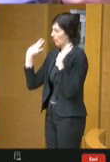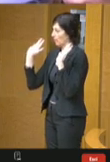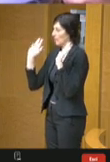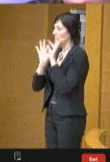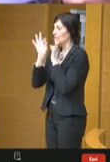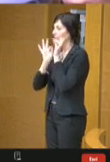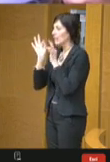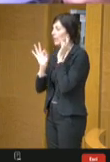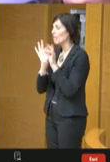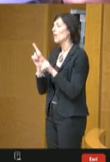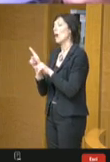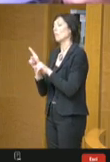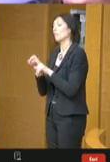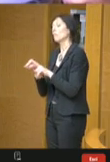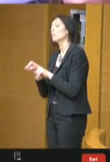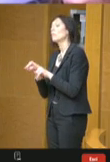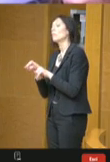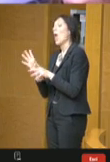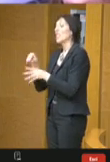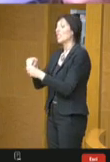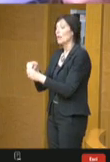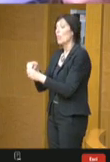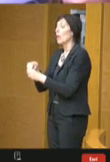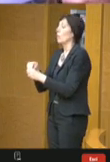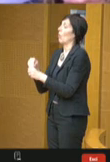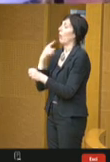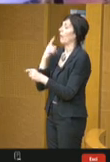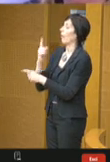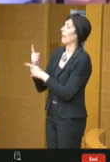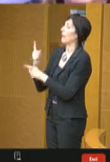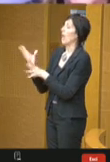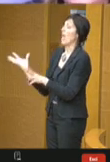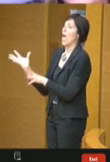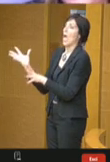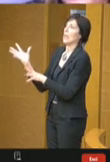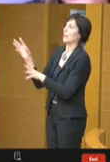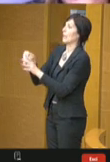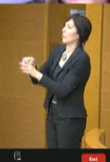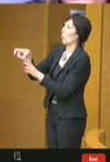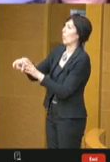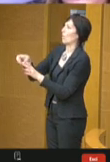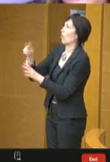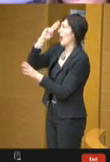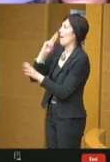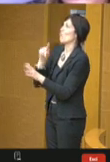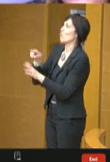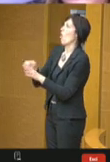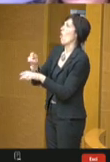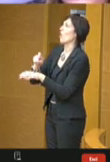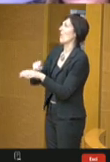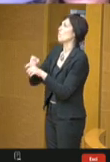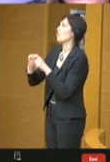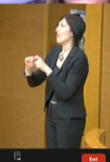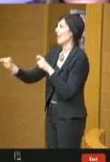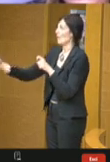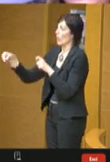a pregiudicare l'inserimento di chi deve essere inserito di ruolo a tempo indeterminato,